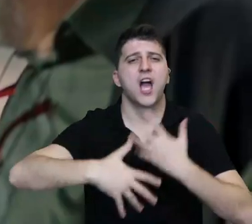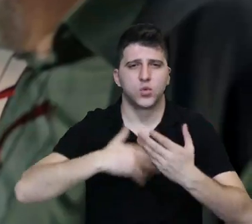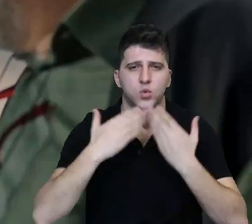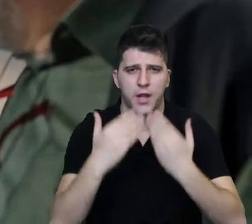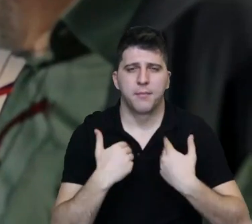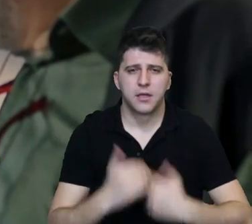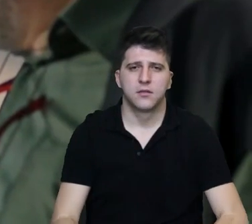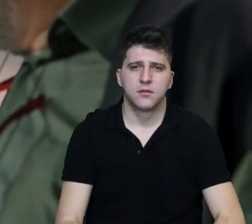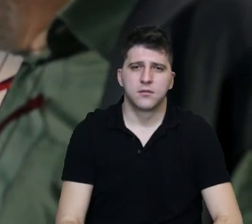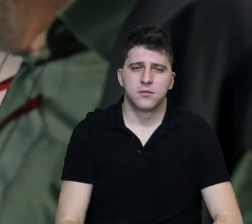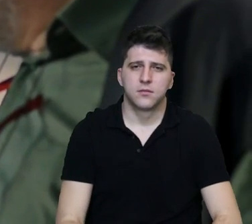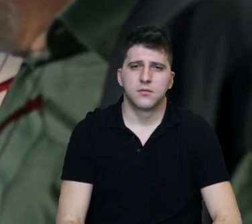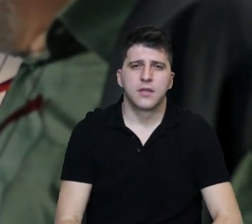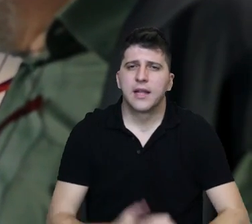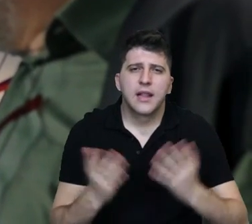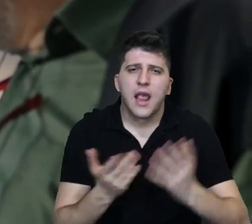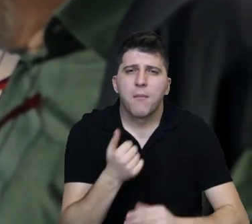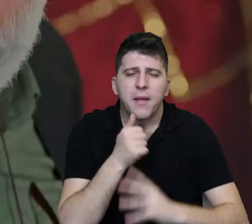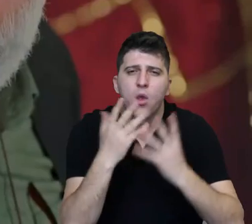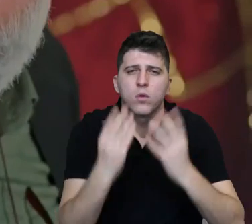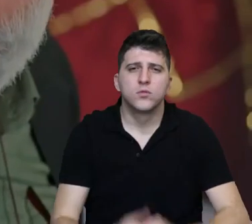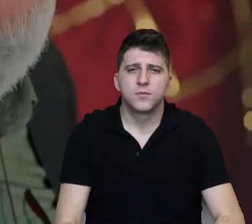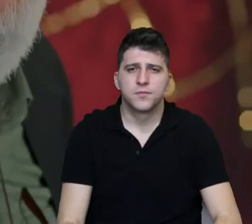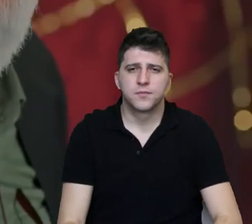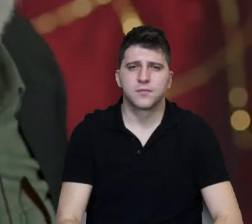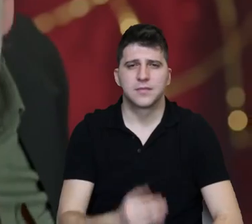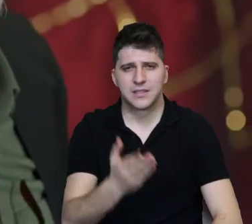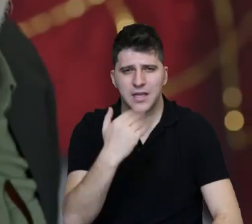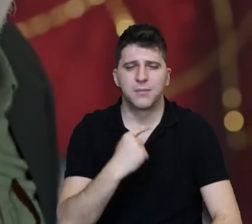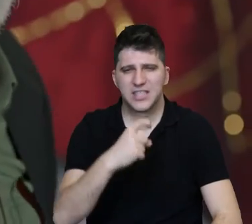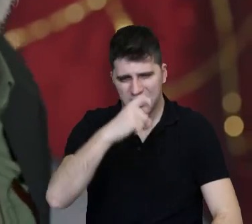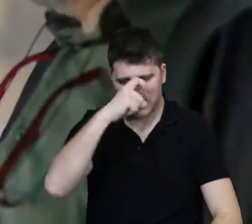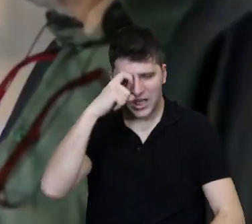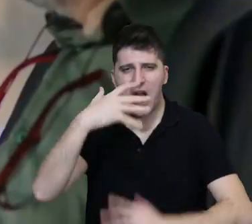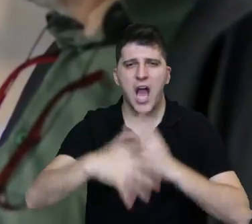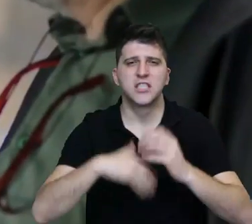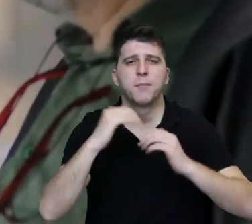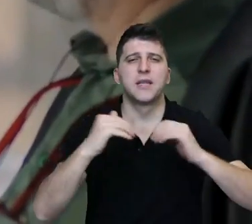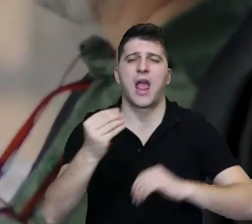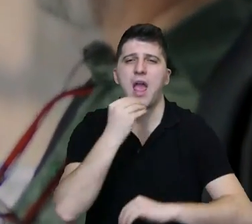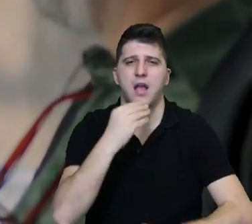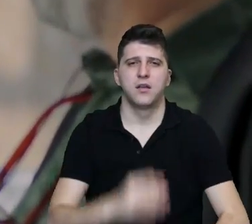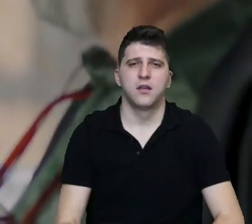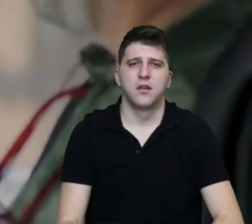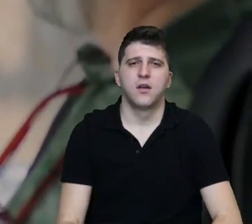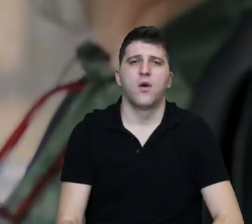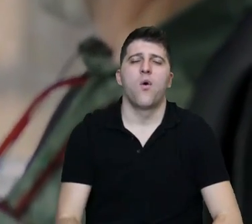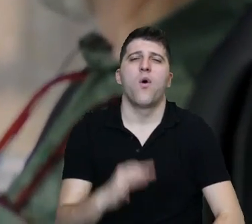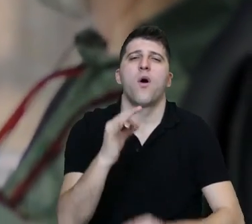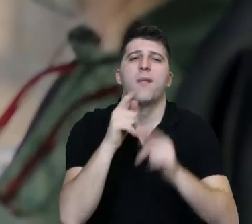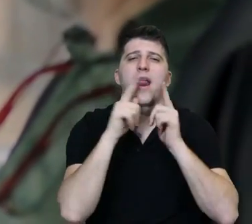mi? Neymiş o baba, ne olmuş? Gel sana sıcak karışık bir pide söyleyeyim. O